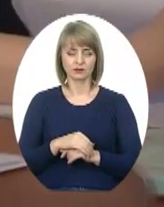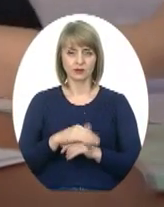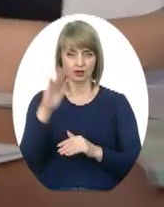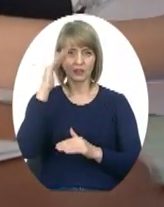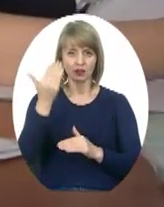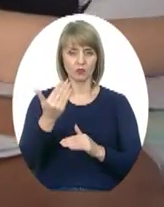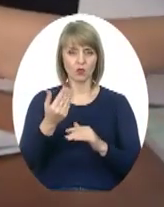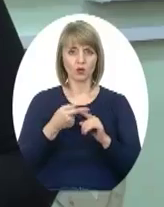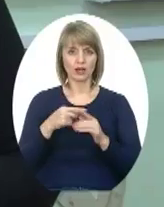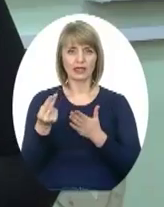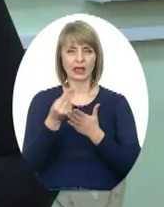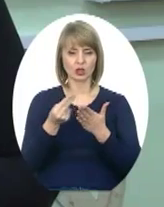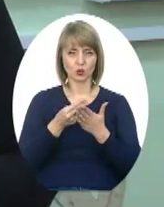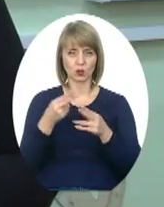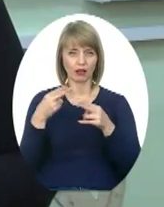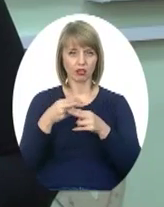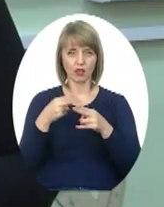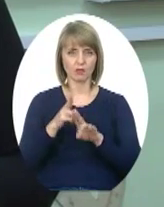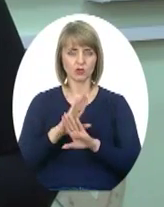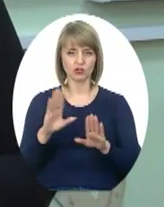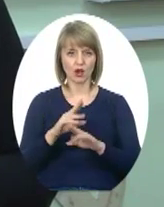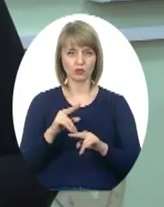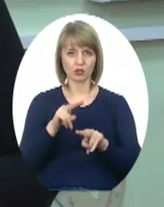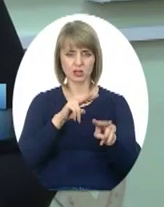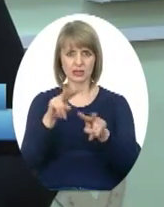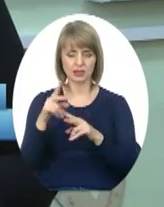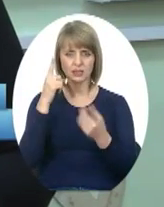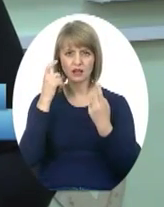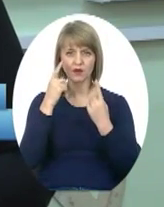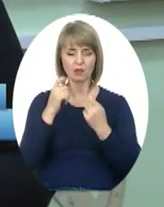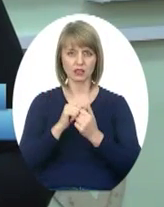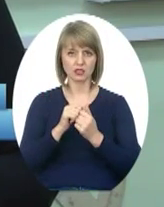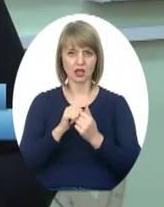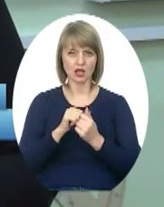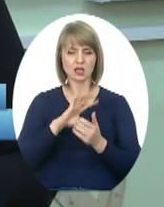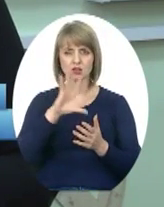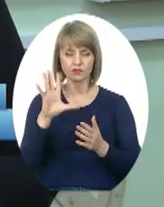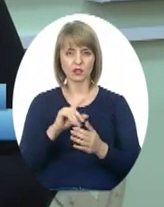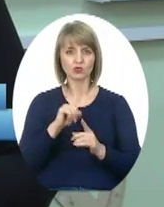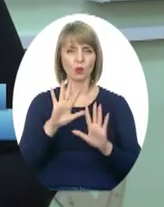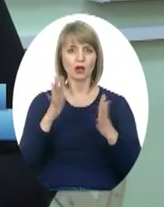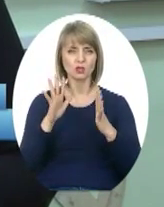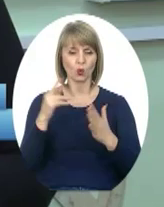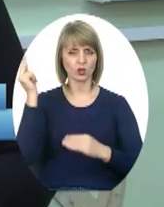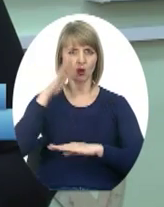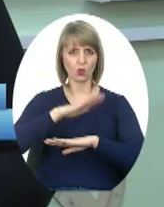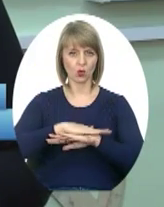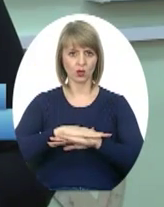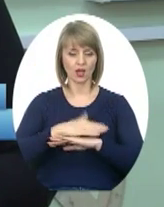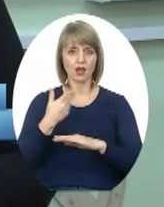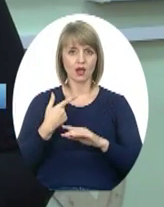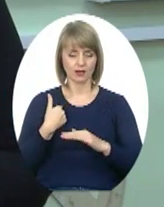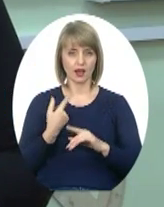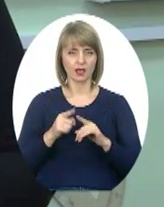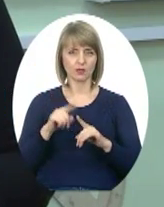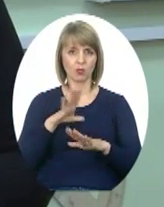Ему вот эти вот рисунки не мешают следить за информацией, вообще за всем тем, что происходит на уроке. Вот я